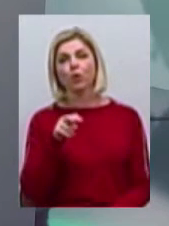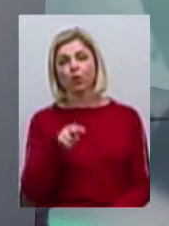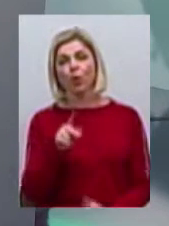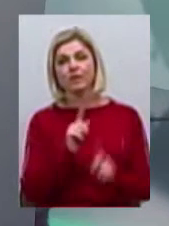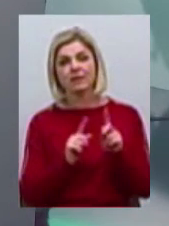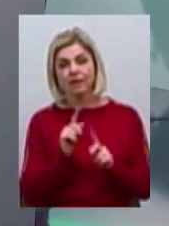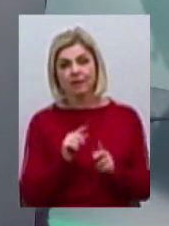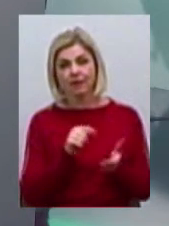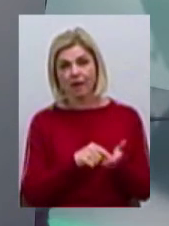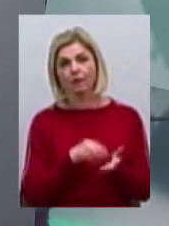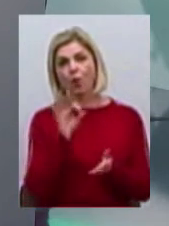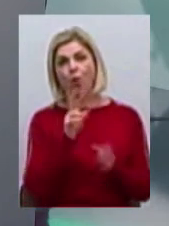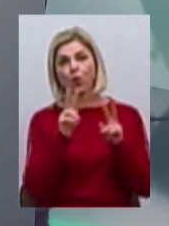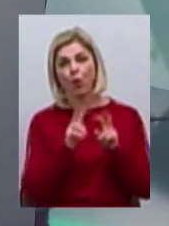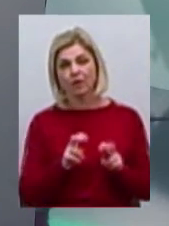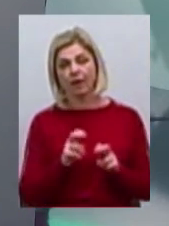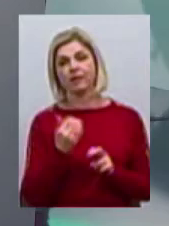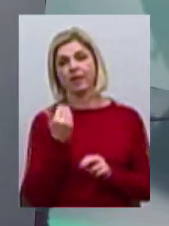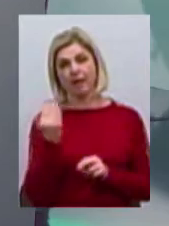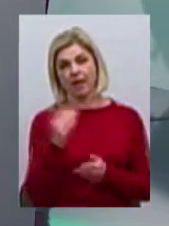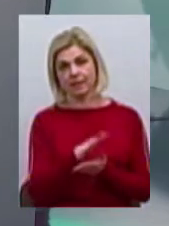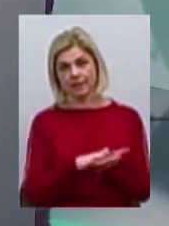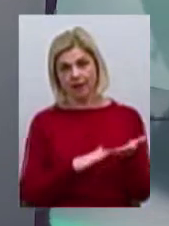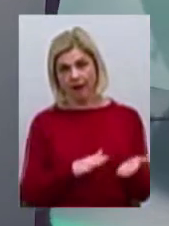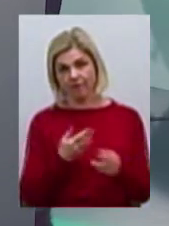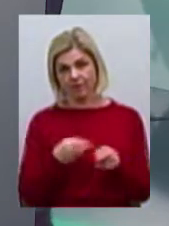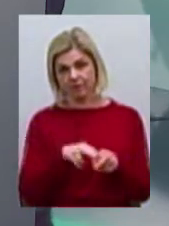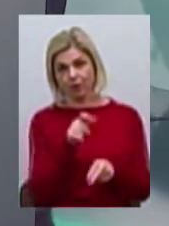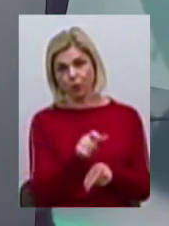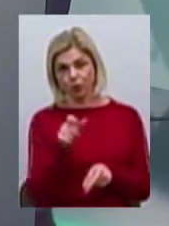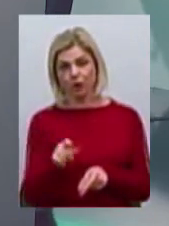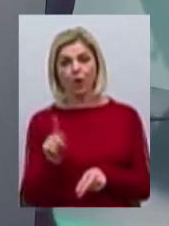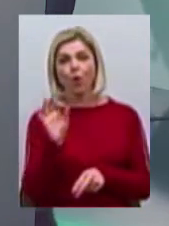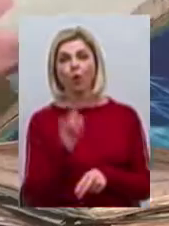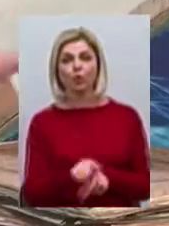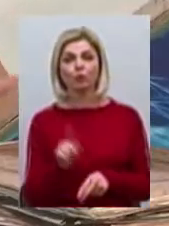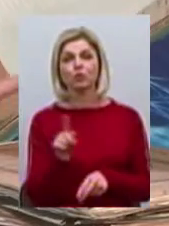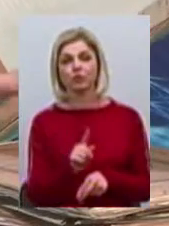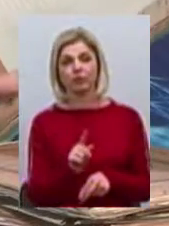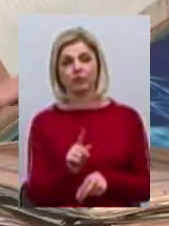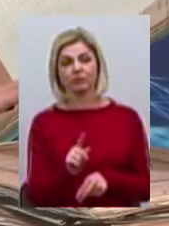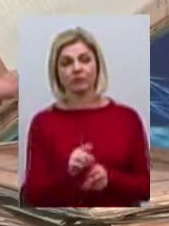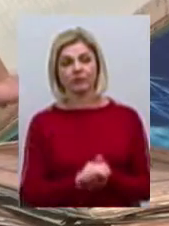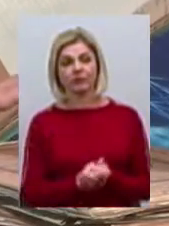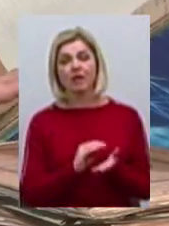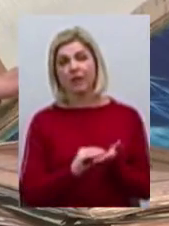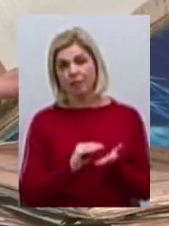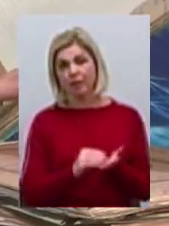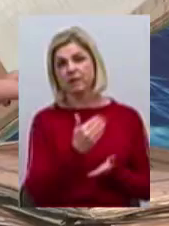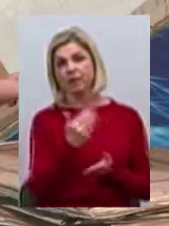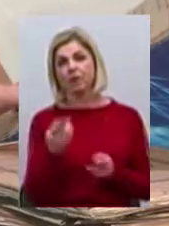засідань про розгляд їх заяв, цих людей, і про те, що їх, ну тут написано, що